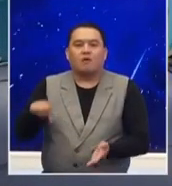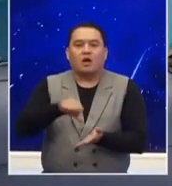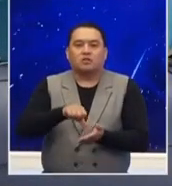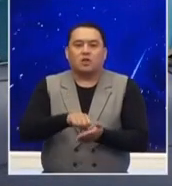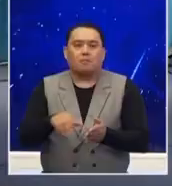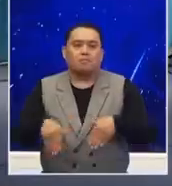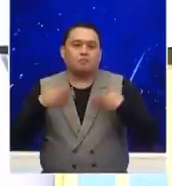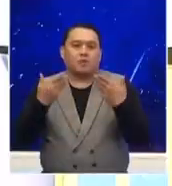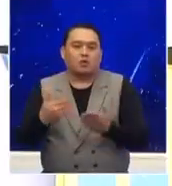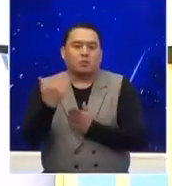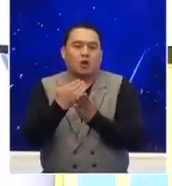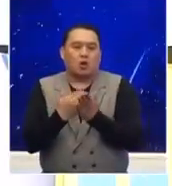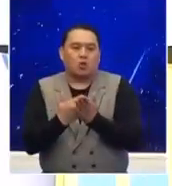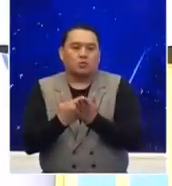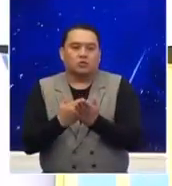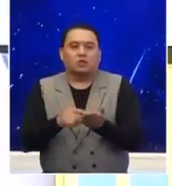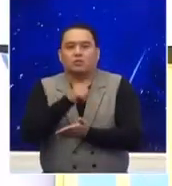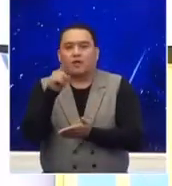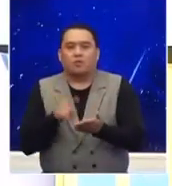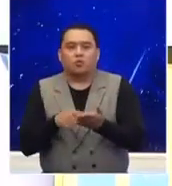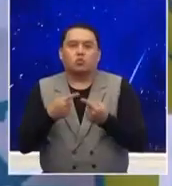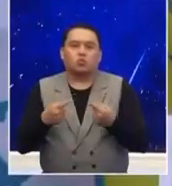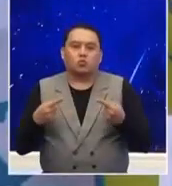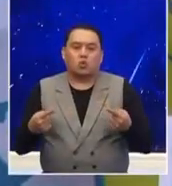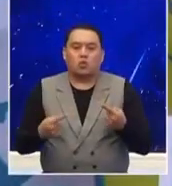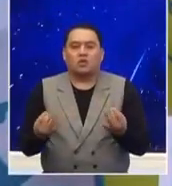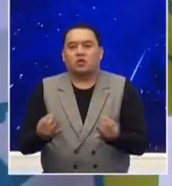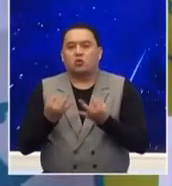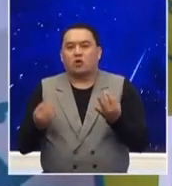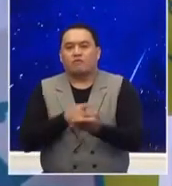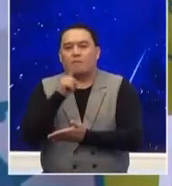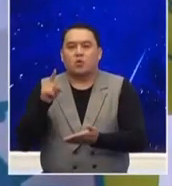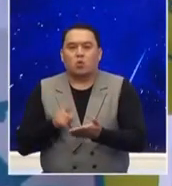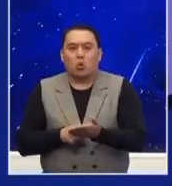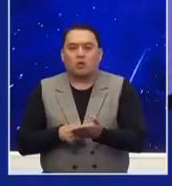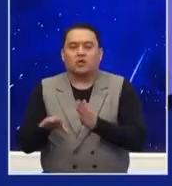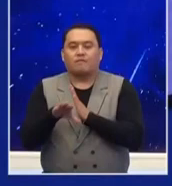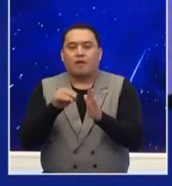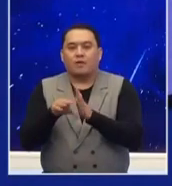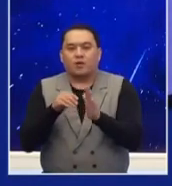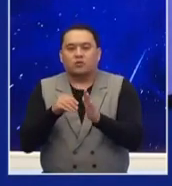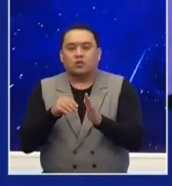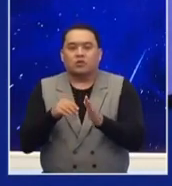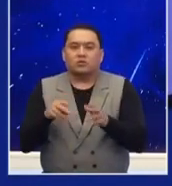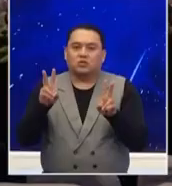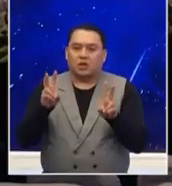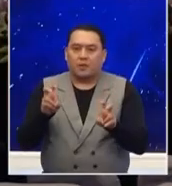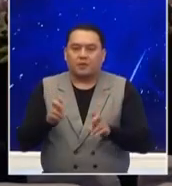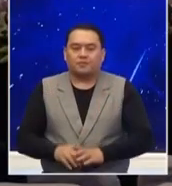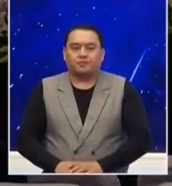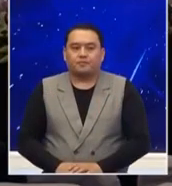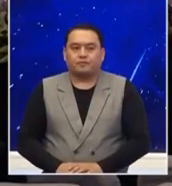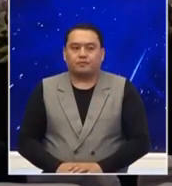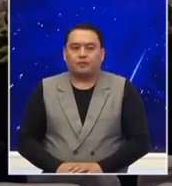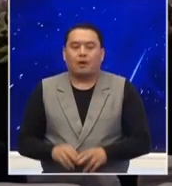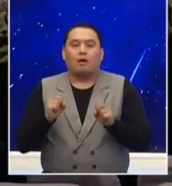с предвыборной программой, выдвиженцы задавали друг другу интересующие их вопросы. Тем самым определялась осведомленность о затронутых темах. Как